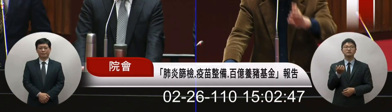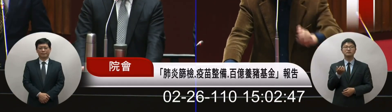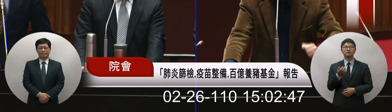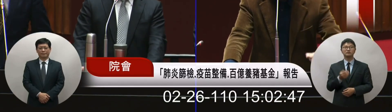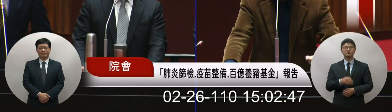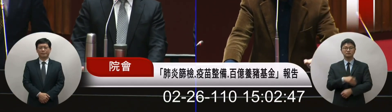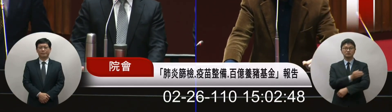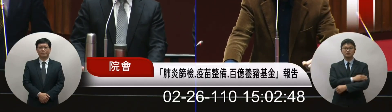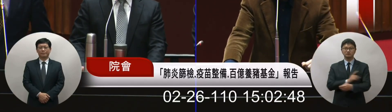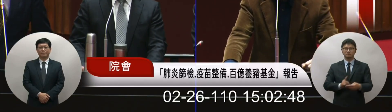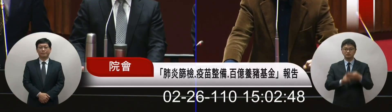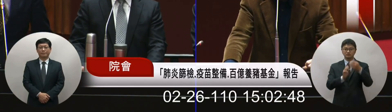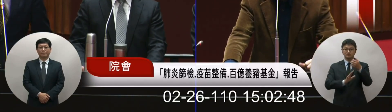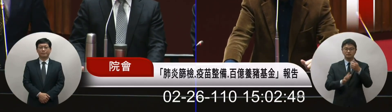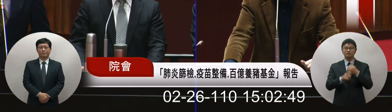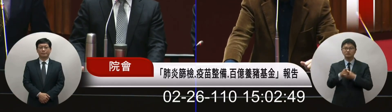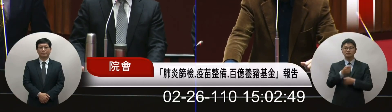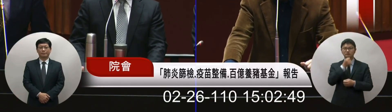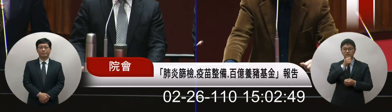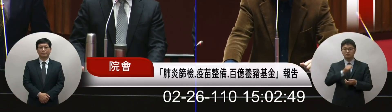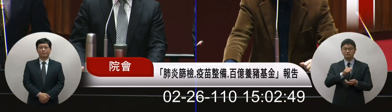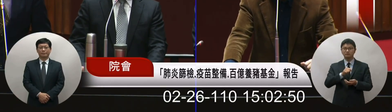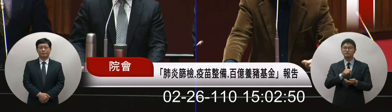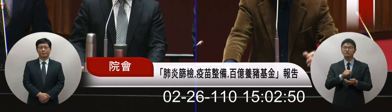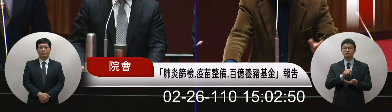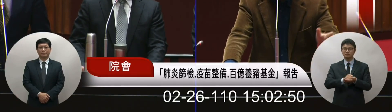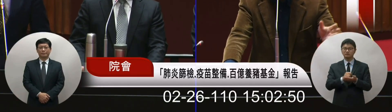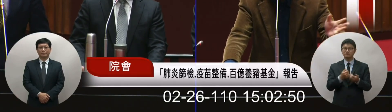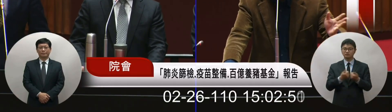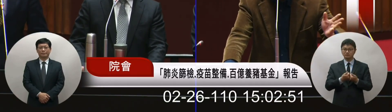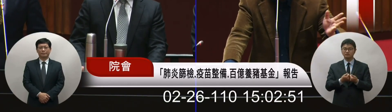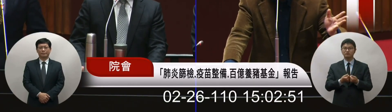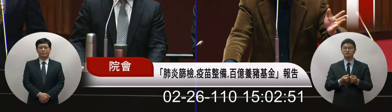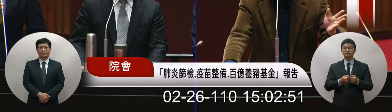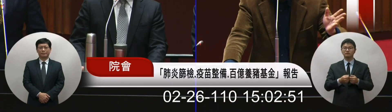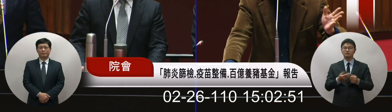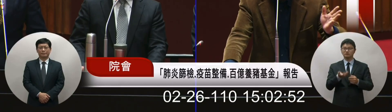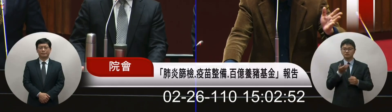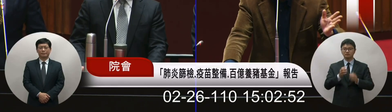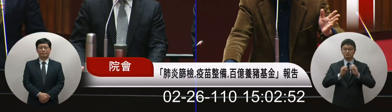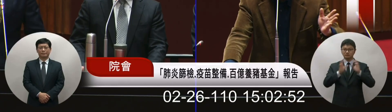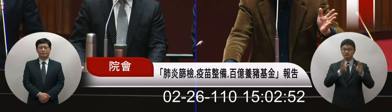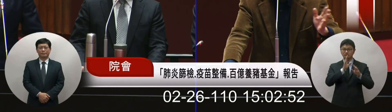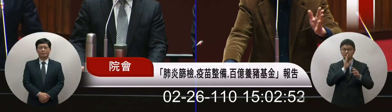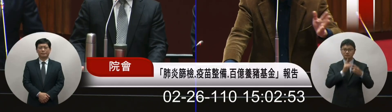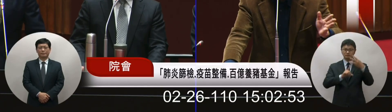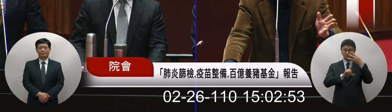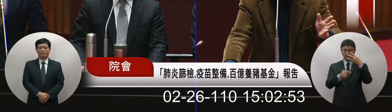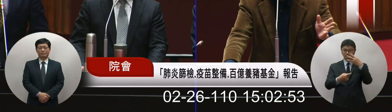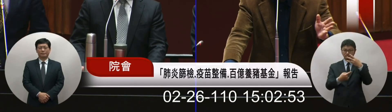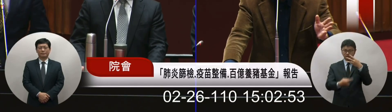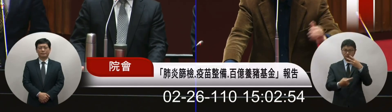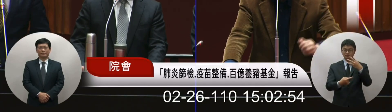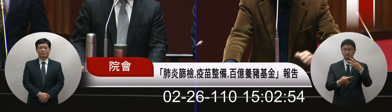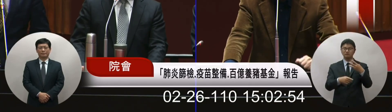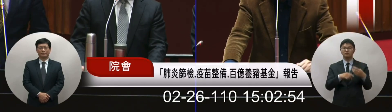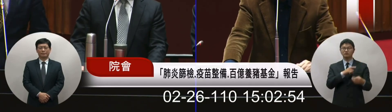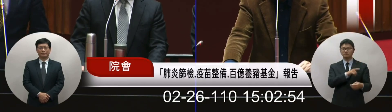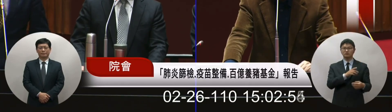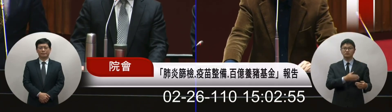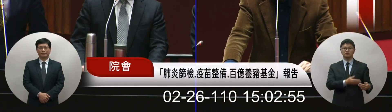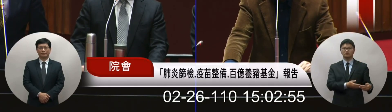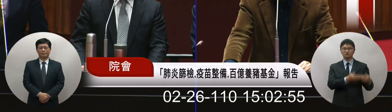陈主委你刚刚开记者会吼，关于三月一号开始吼，迄个大陆就不再进口我们